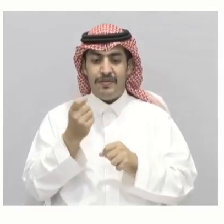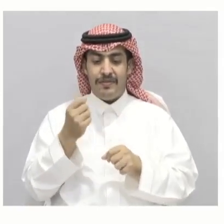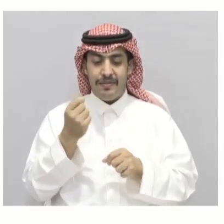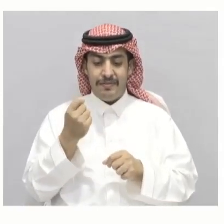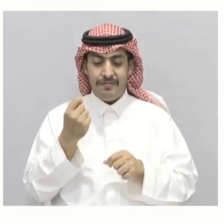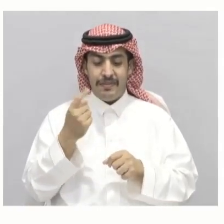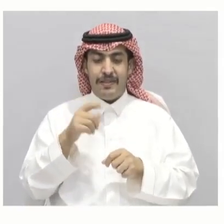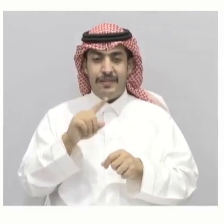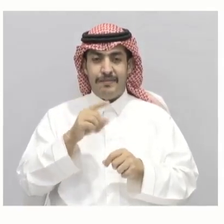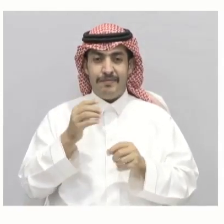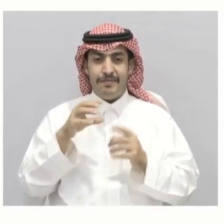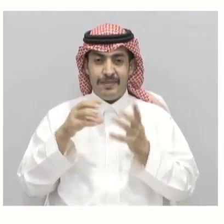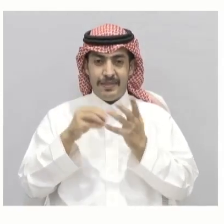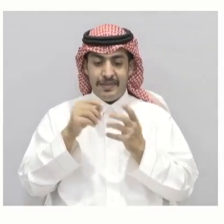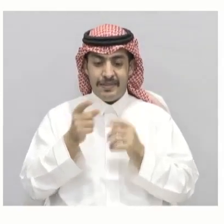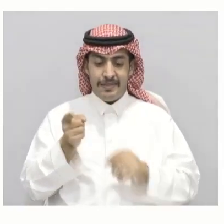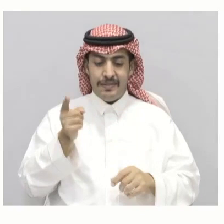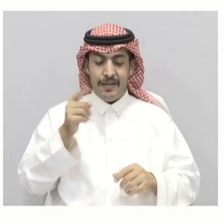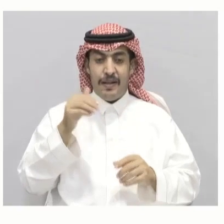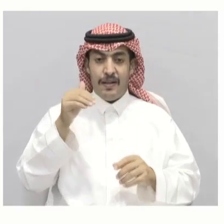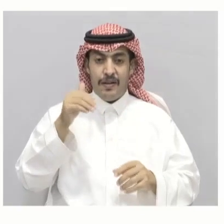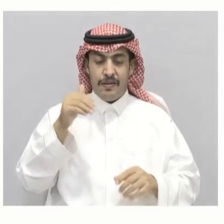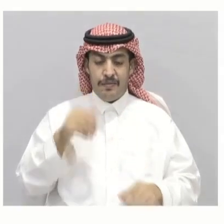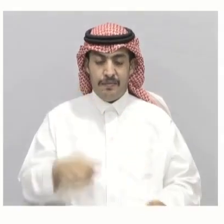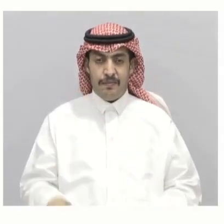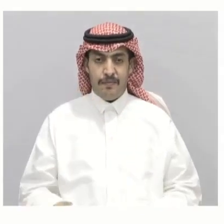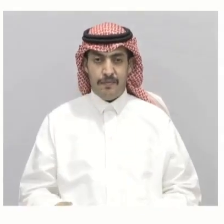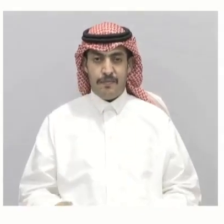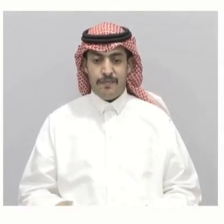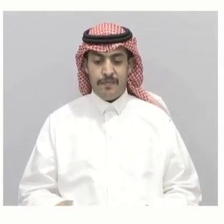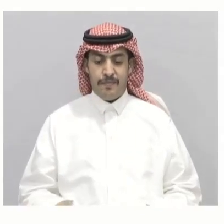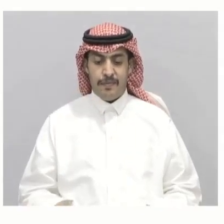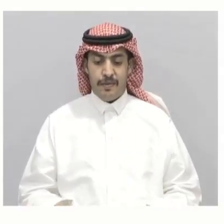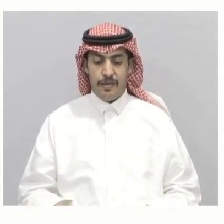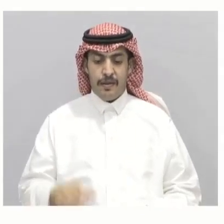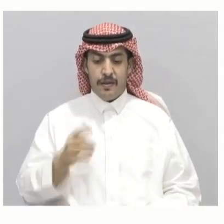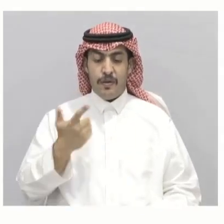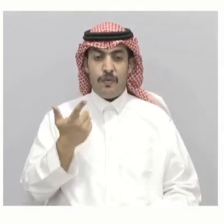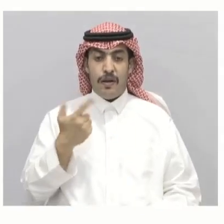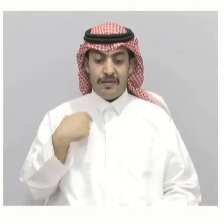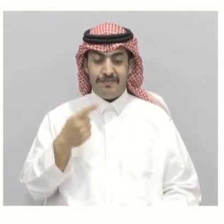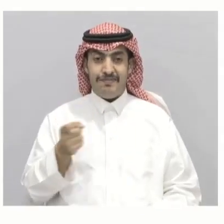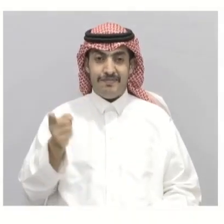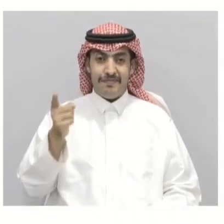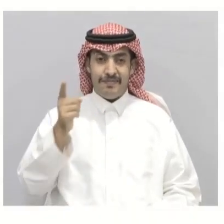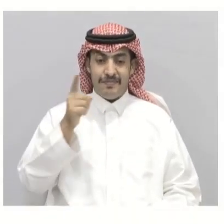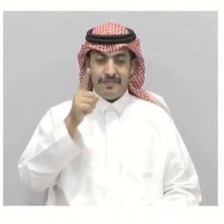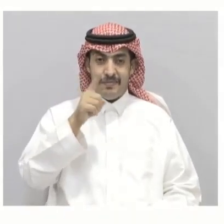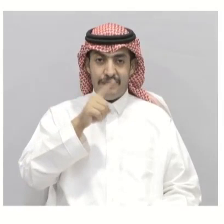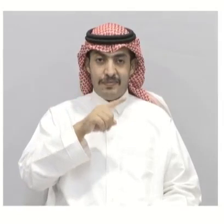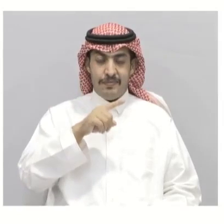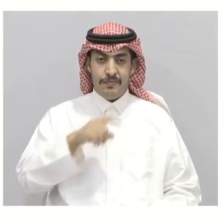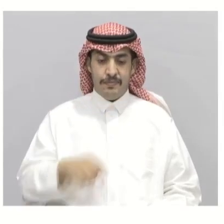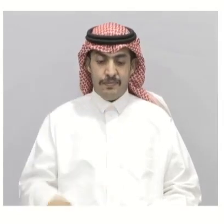ساستخدم التدريج الداخلي انظر اين تقف الخمسين دعونا